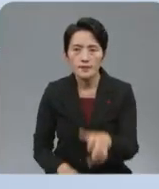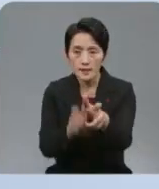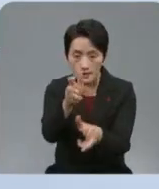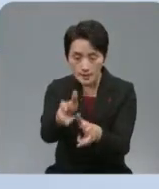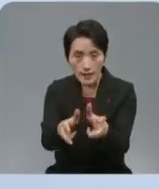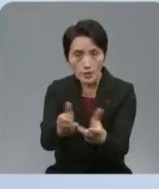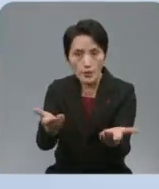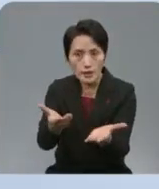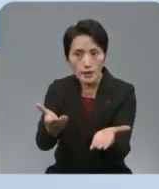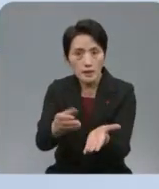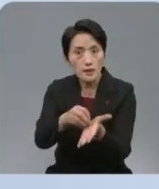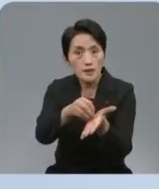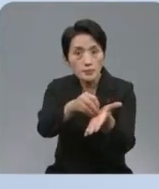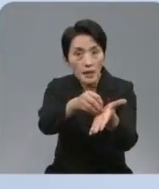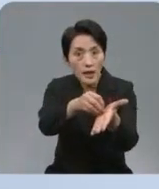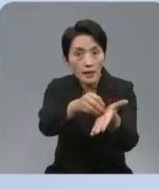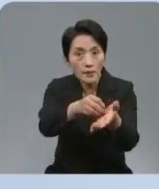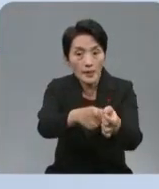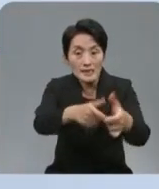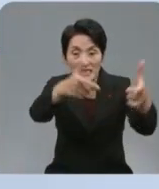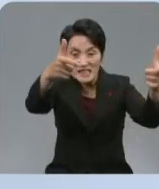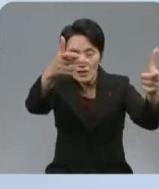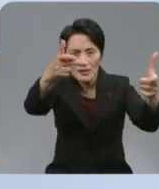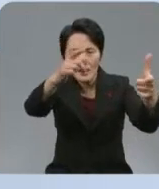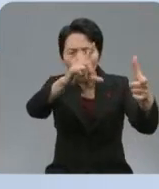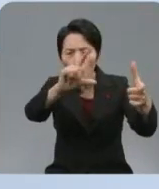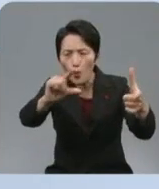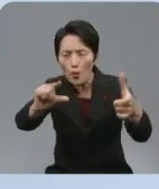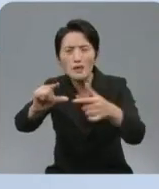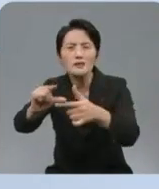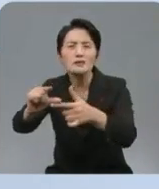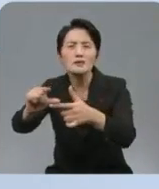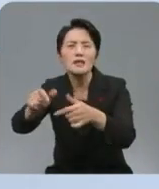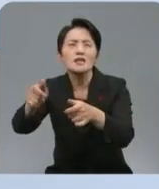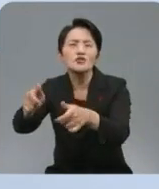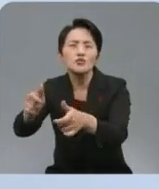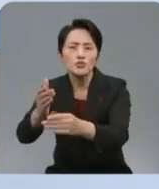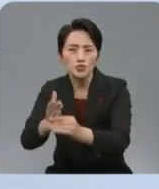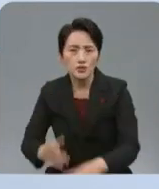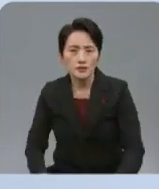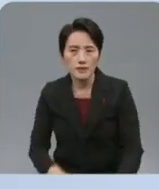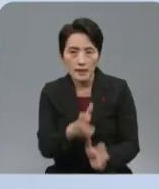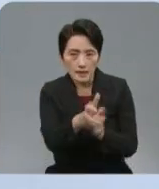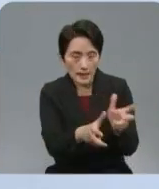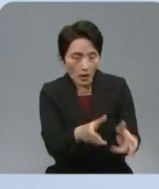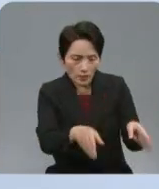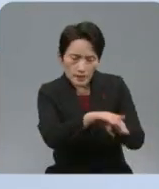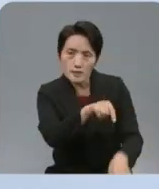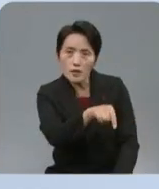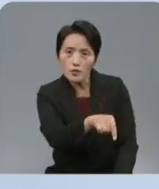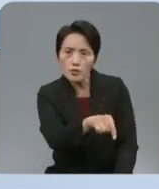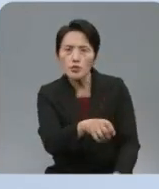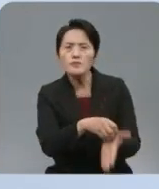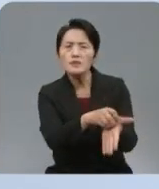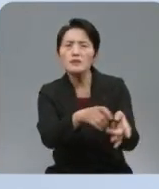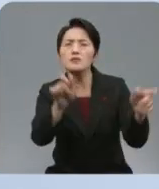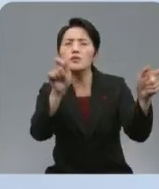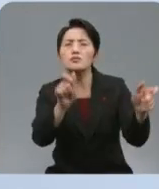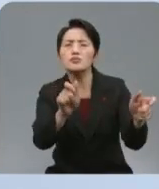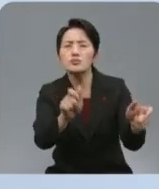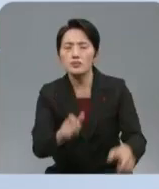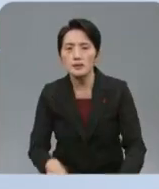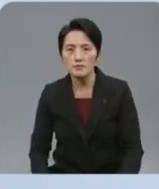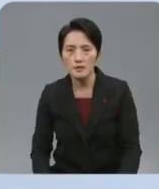merupakan yang tertinggi sejak Korea Selatan Mulai mengumpulkan data terkait pada tahun 1963 pertumbuhan lapangan pekerjaan di Tahun